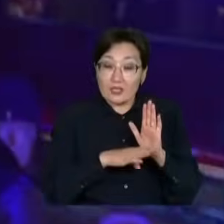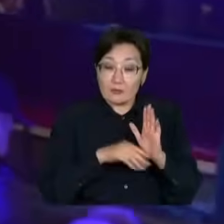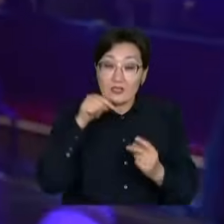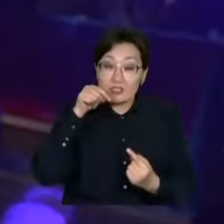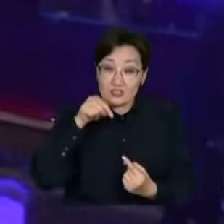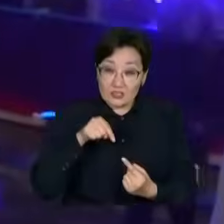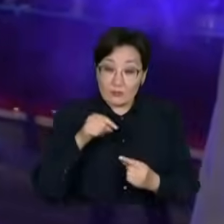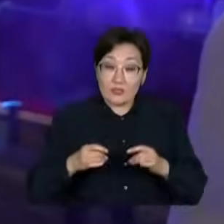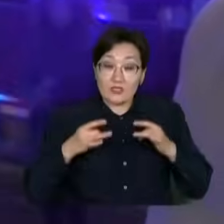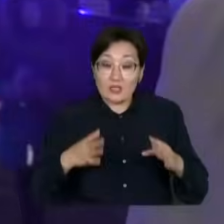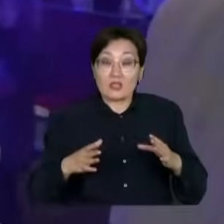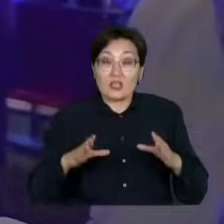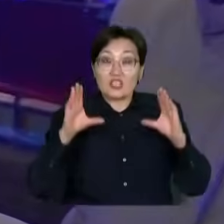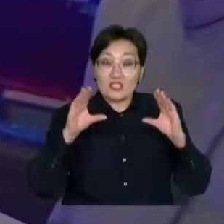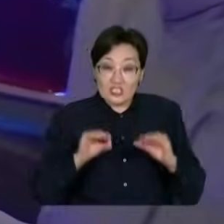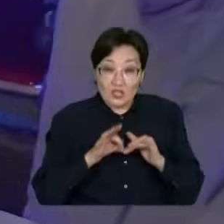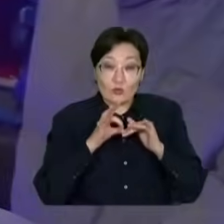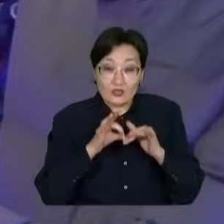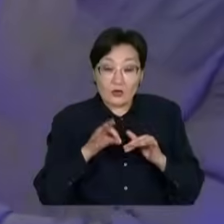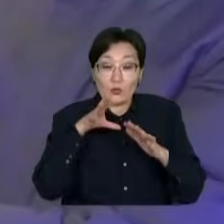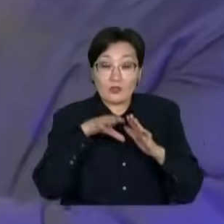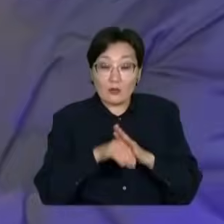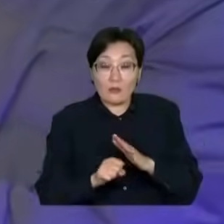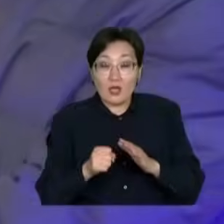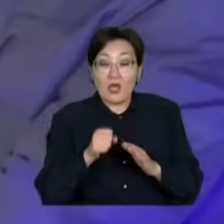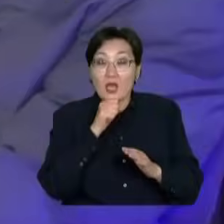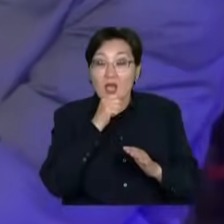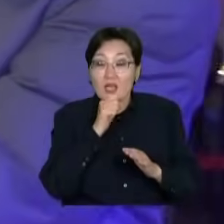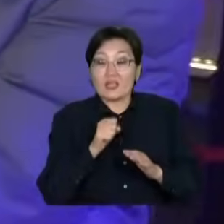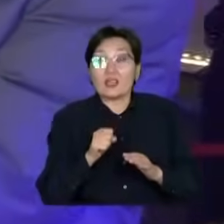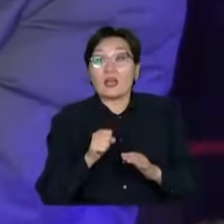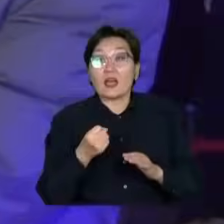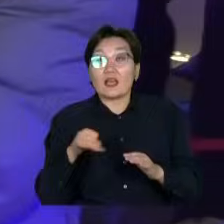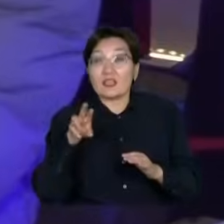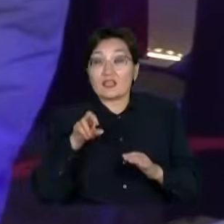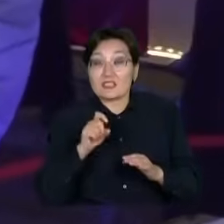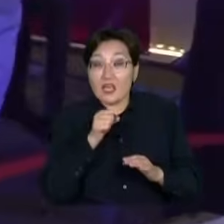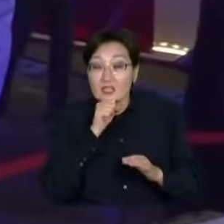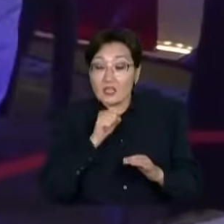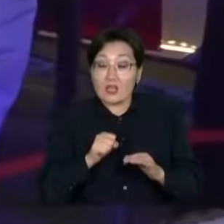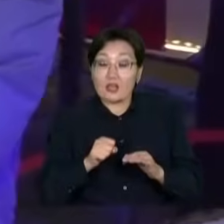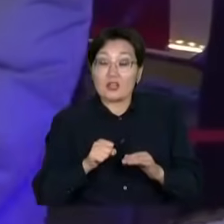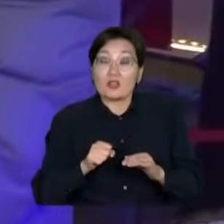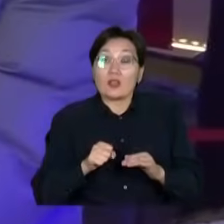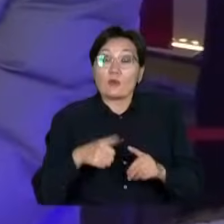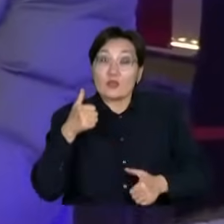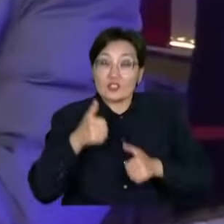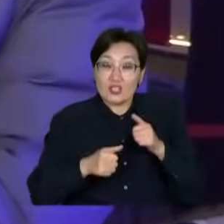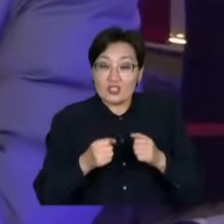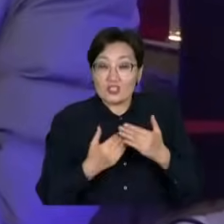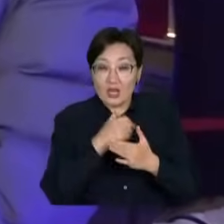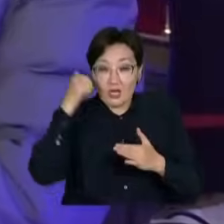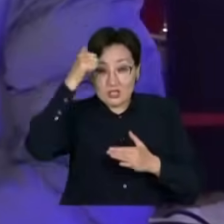мерекелік кештер ұйымдастырылады. Оның ішінде айыз аталар шеруі, сонымен қоса жаңа жылдық